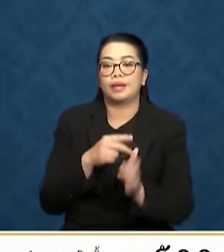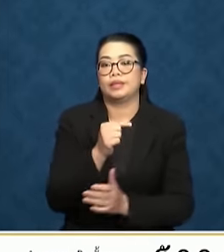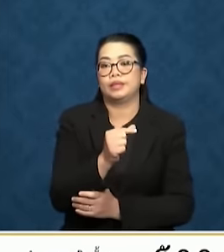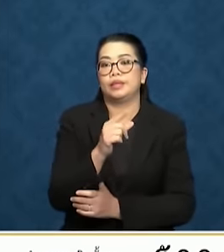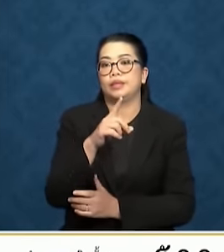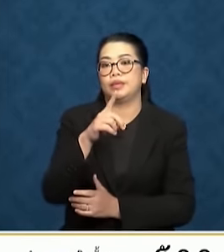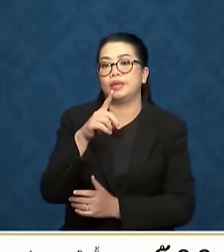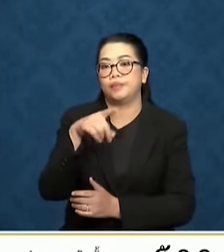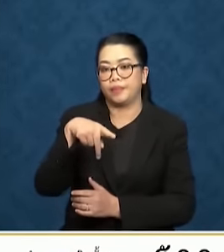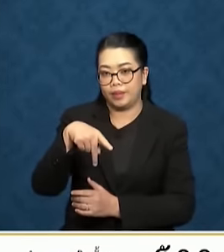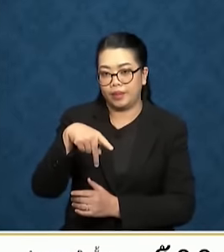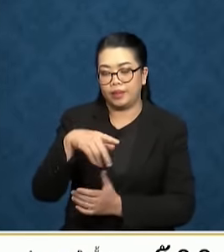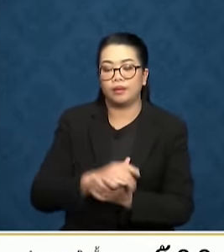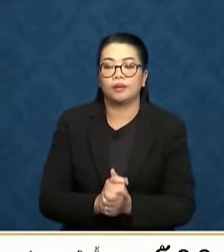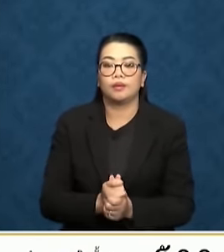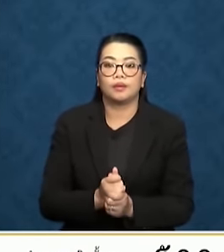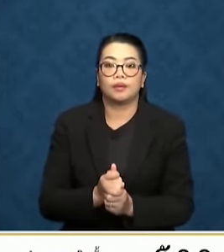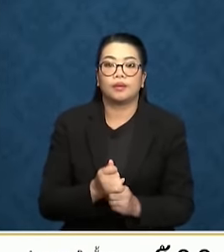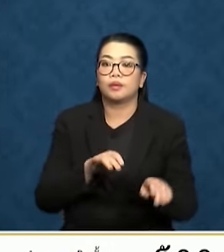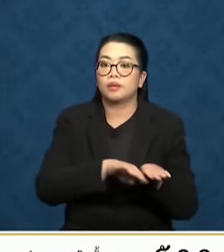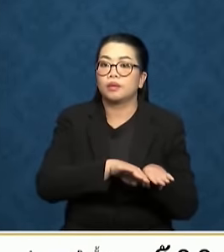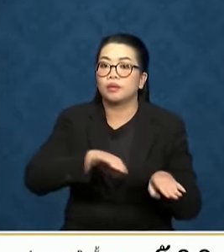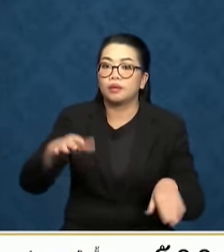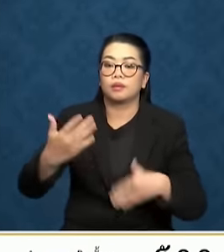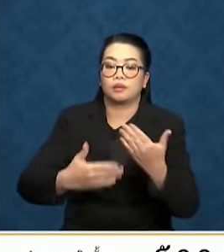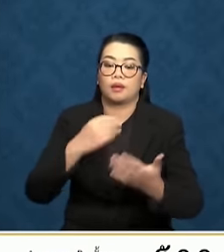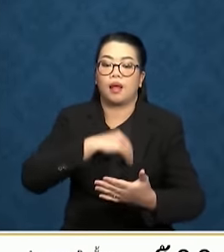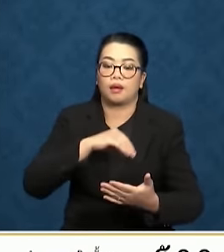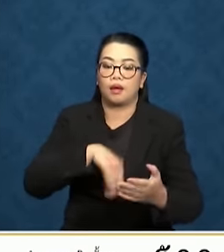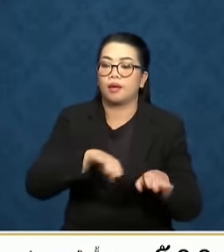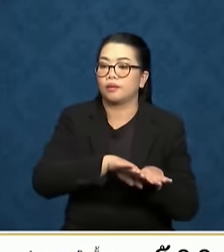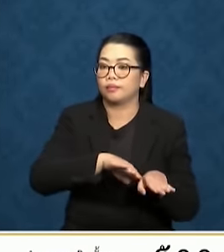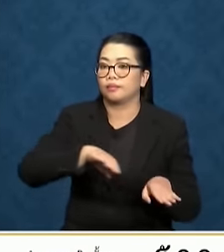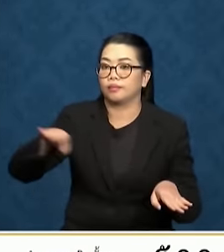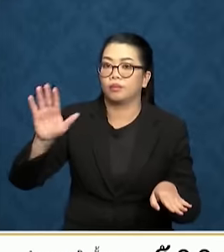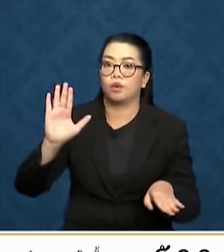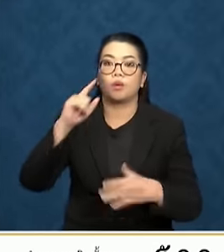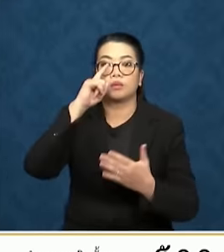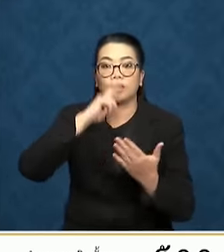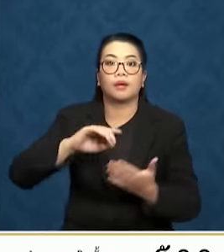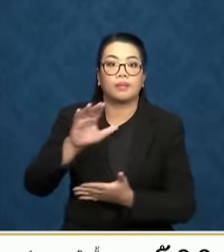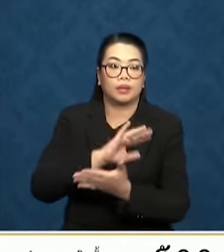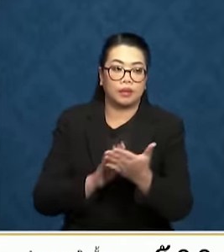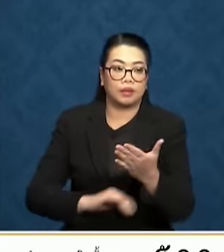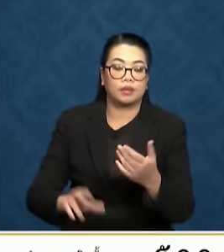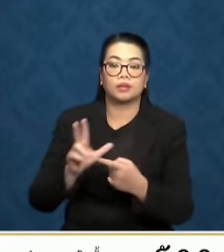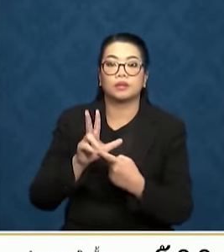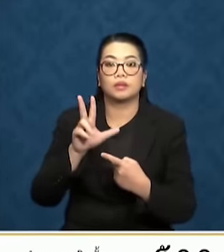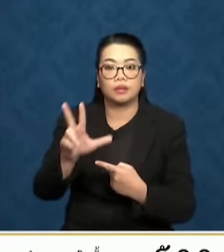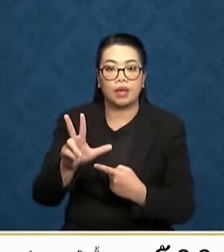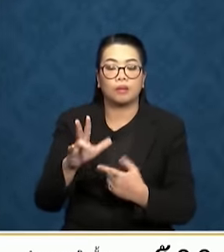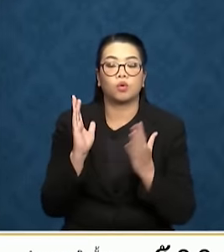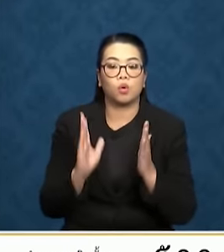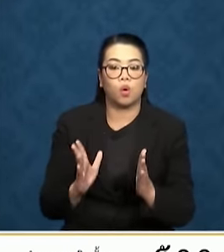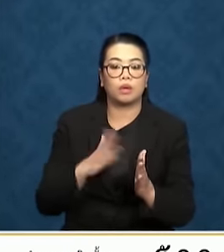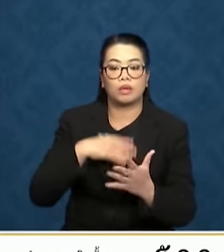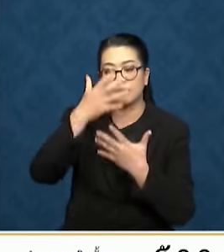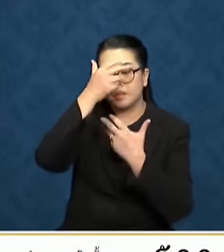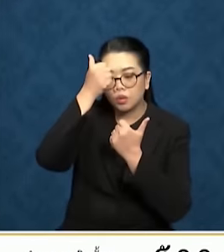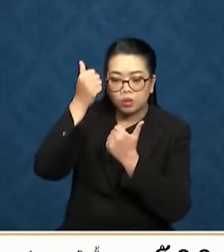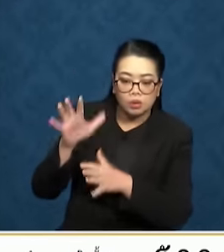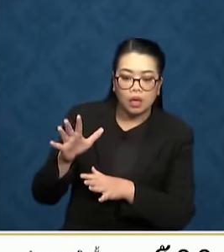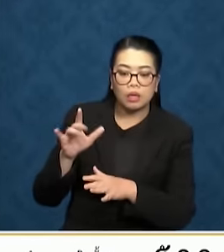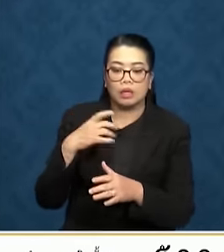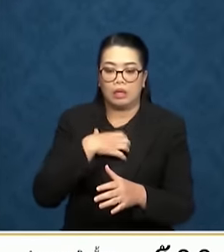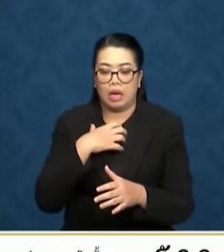ไทยและในขณะเดียวกันต้องการที่จะขยายประเด็นของงบประมาณของกลุ่มคนที่อาจจะถูก ignoreกลุ่มของคนที่อาจจะ